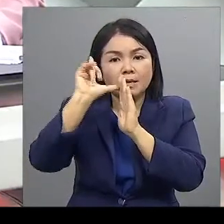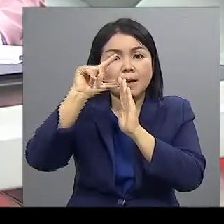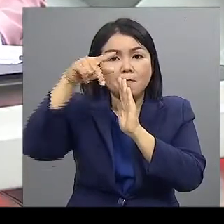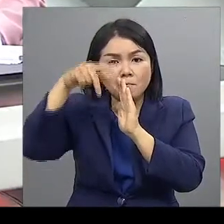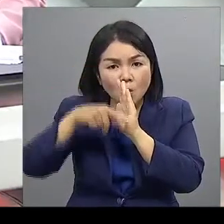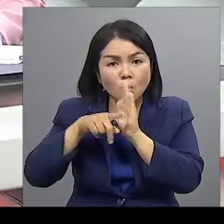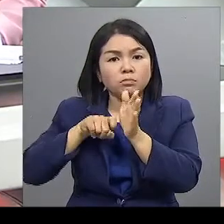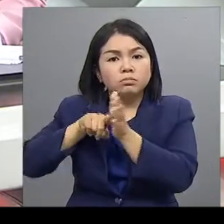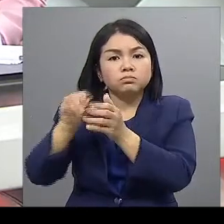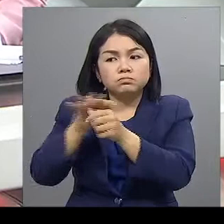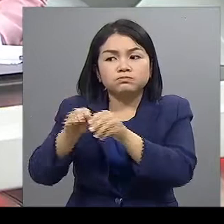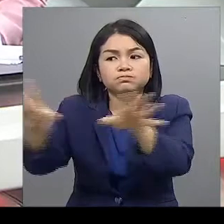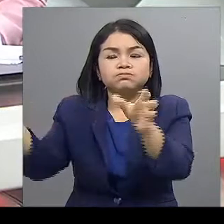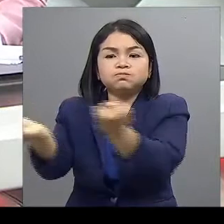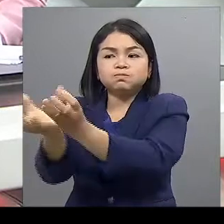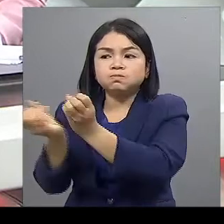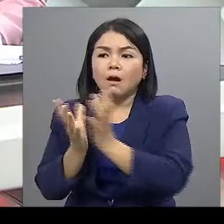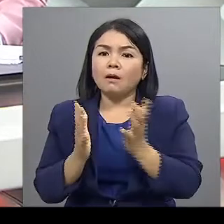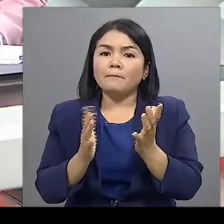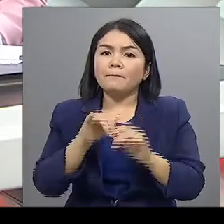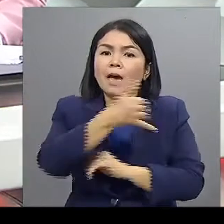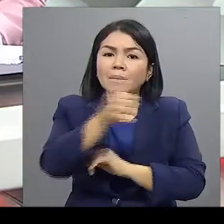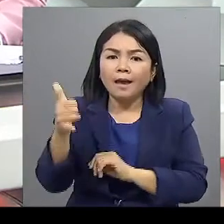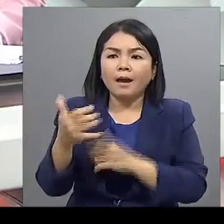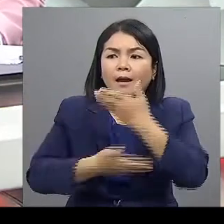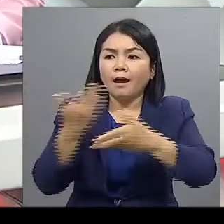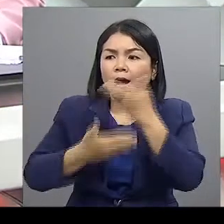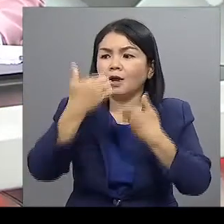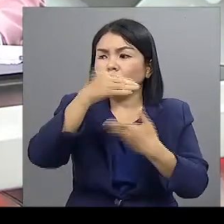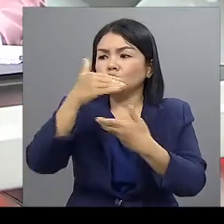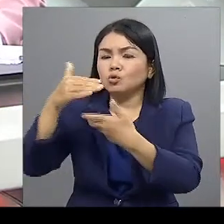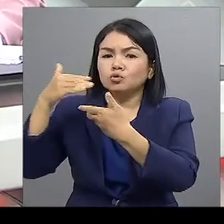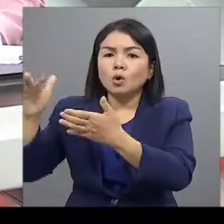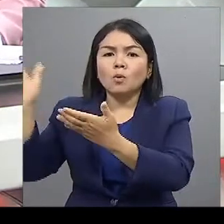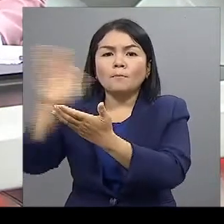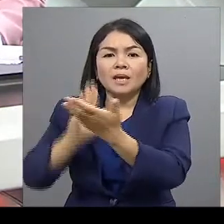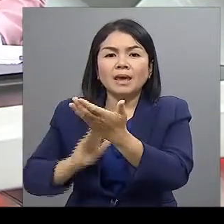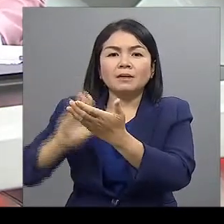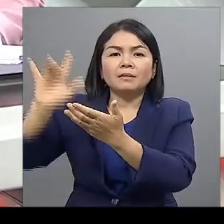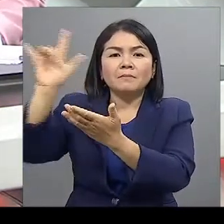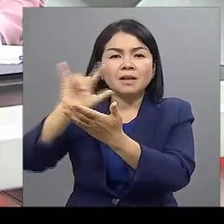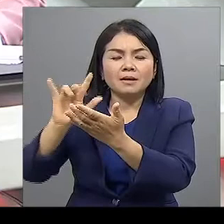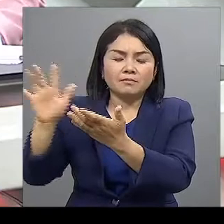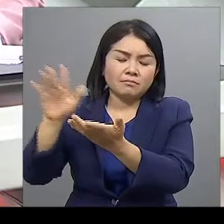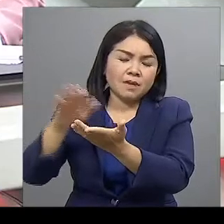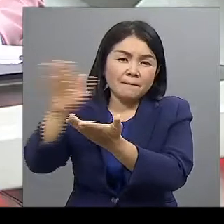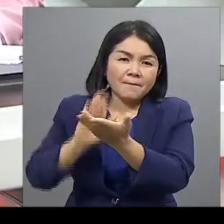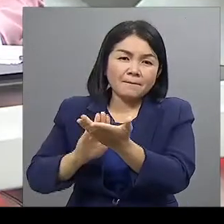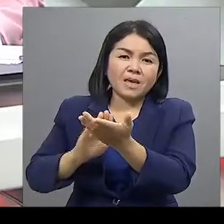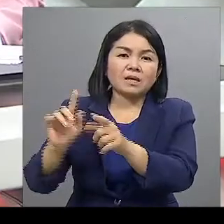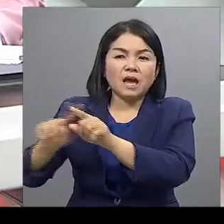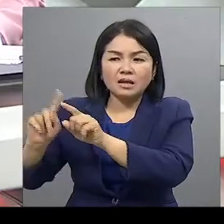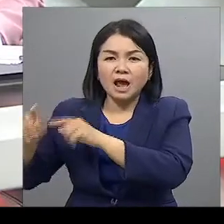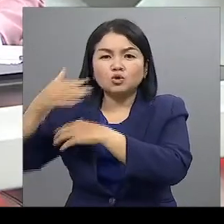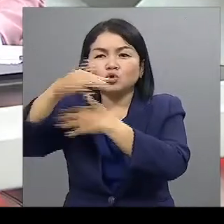อเนื่องอาจจะทำให้ไม่สามารถส่งออกมะม่วงไปต่างประเทศได้เหมือนปีก่อนค่ะแล้วอาจจะทำให้ราคาผลผลิตตกต่ำด้วยหนี้สิน